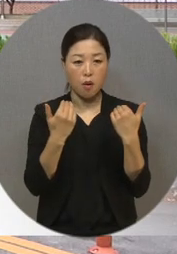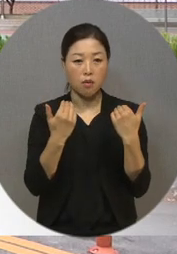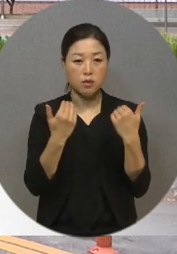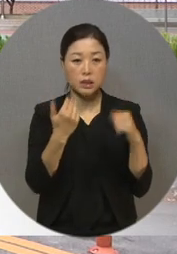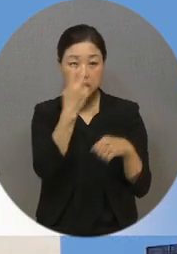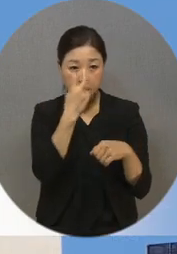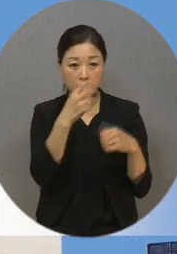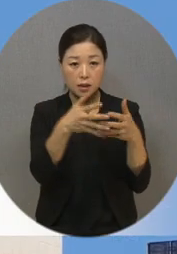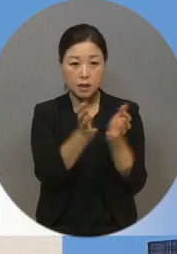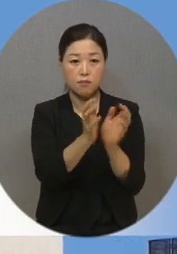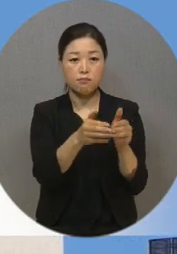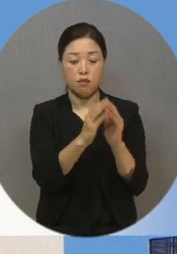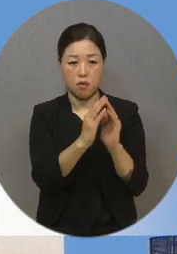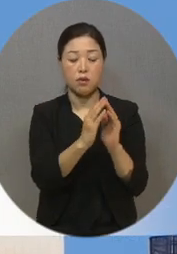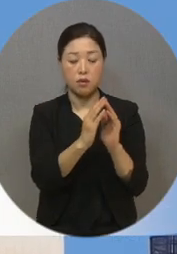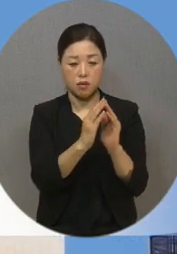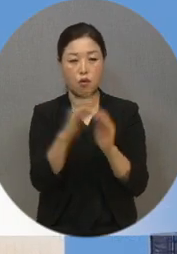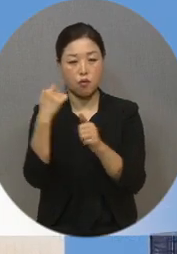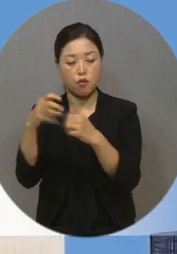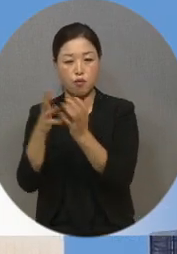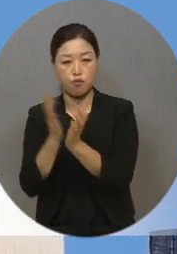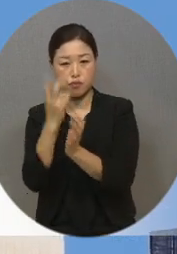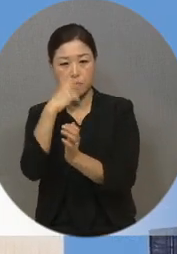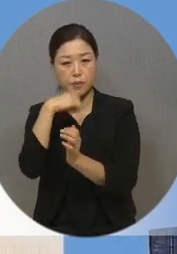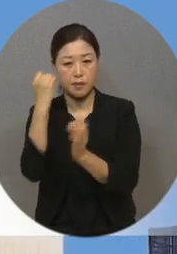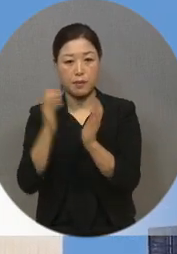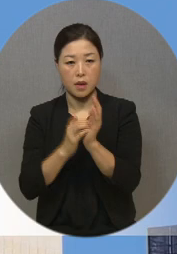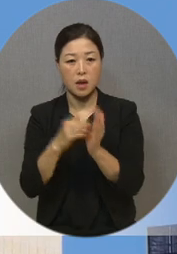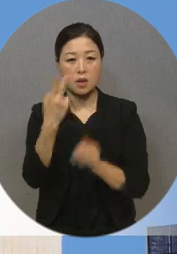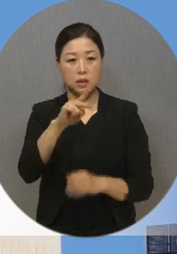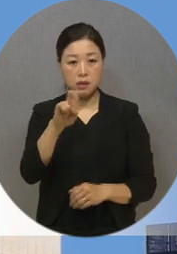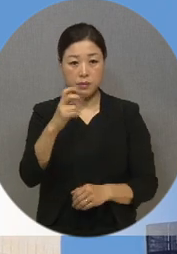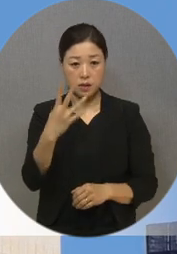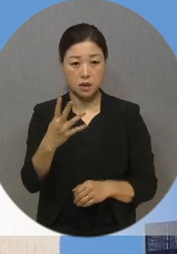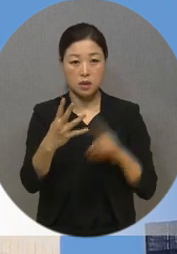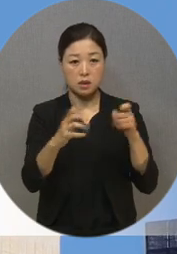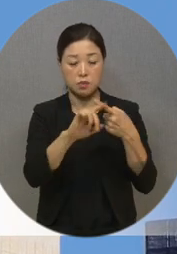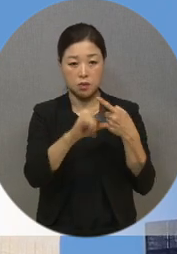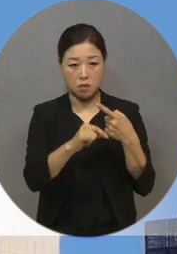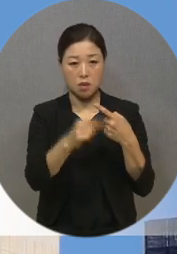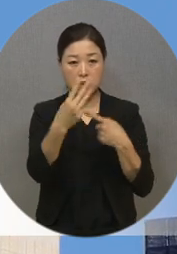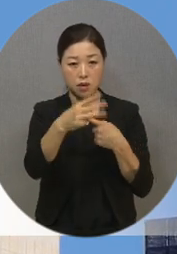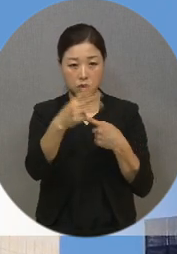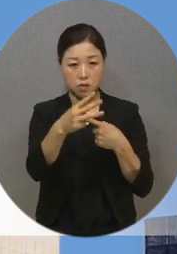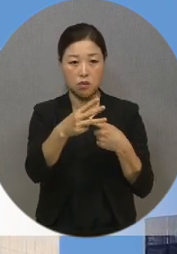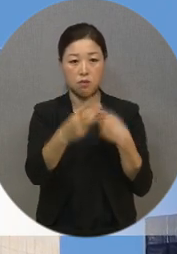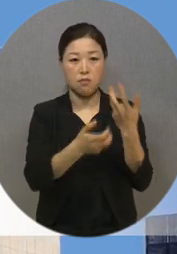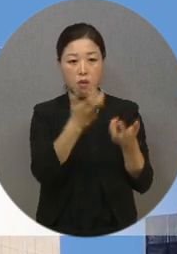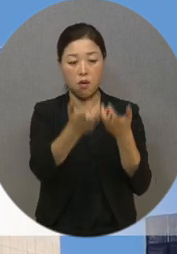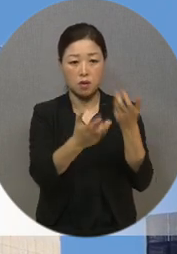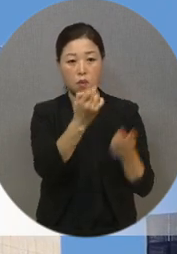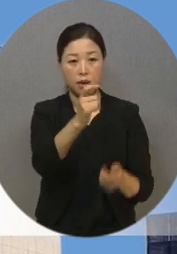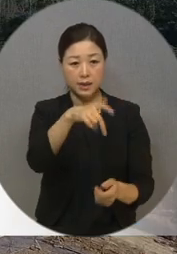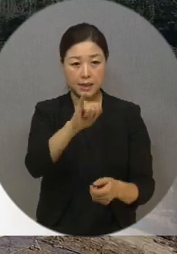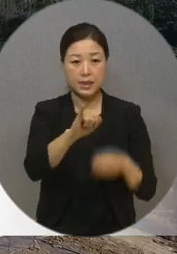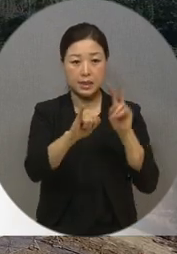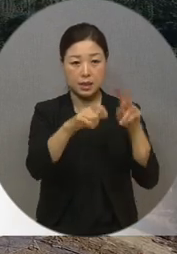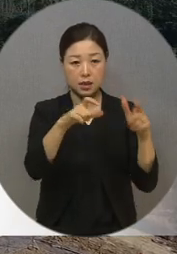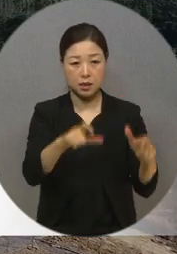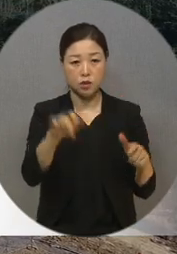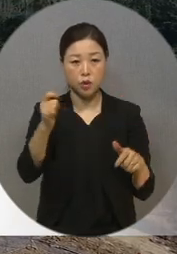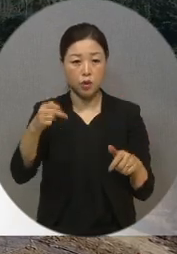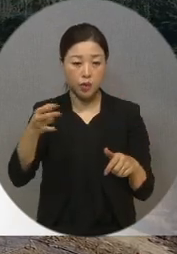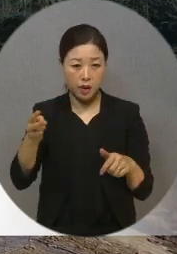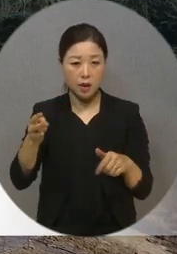통과했습니다. 오는 2024년 11월부터 3천여 세대가 입주하는 왕지 2지구와 조리해 2지구는